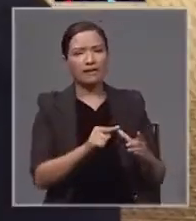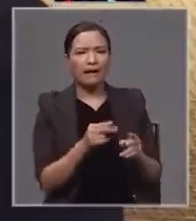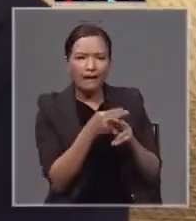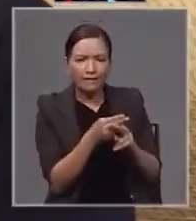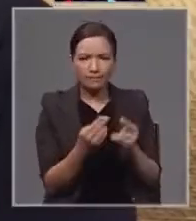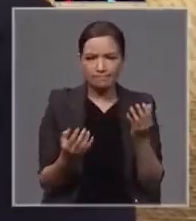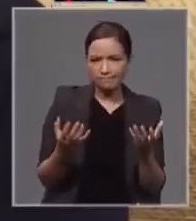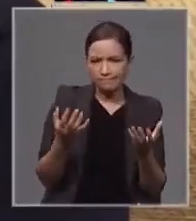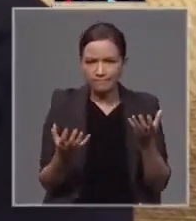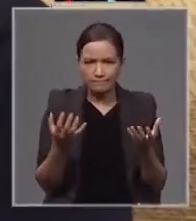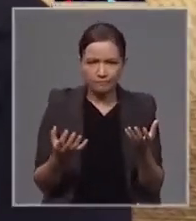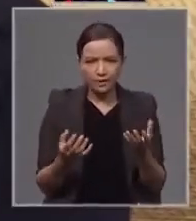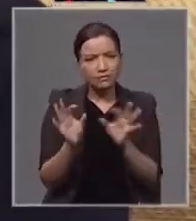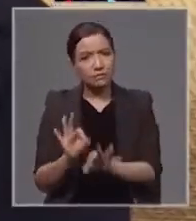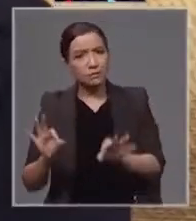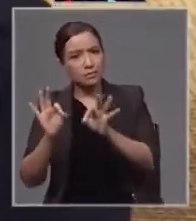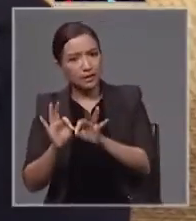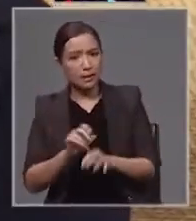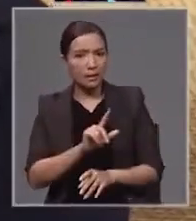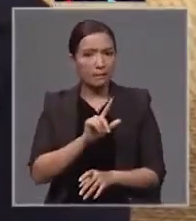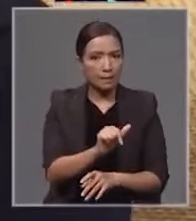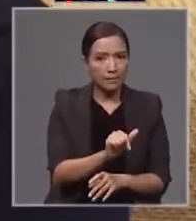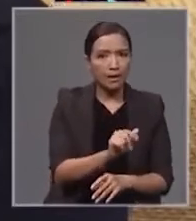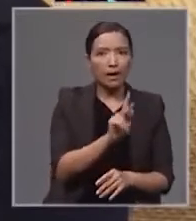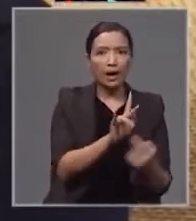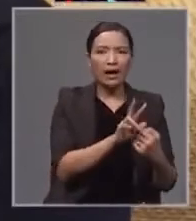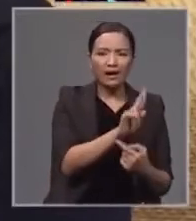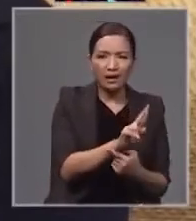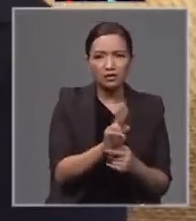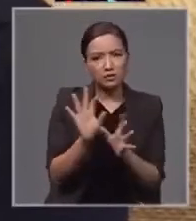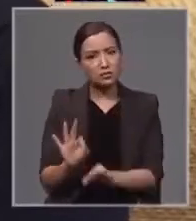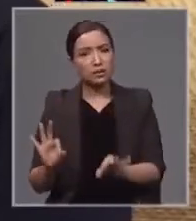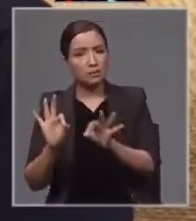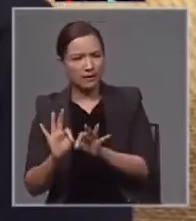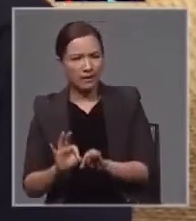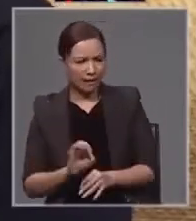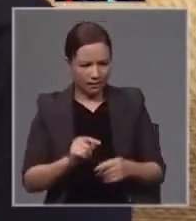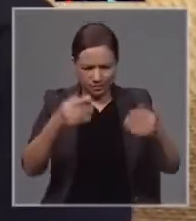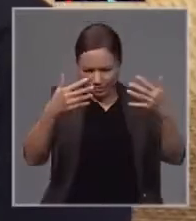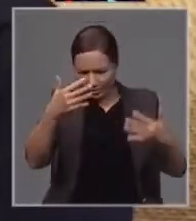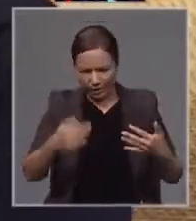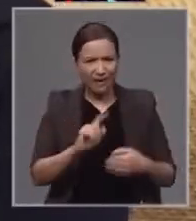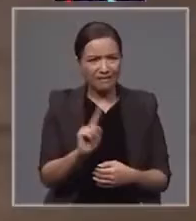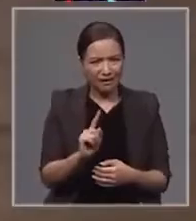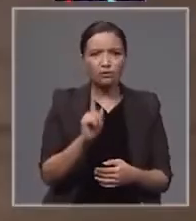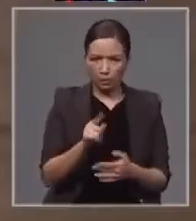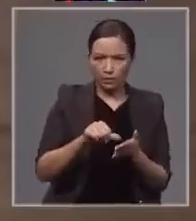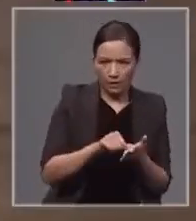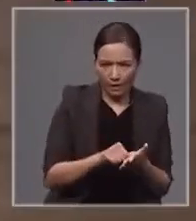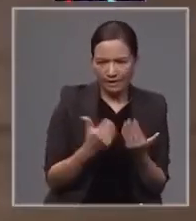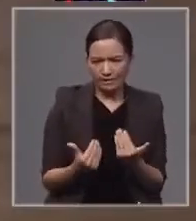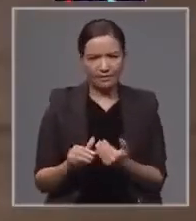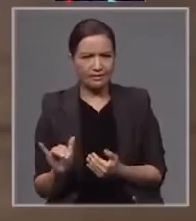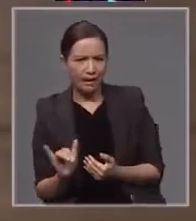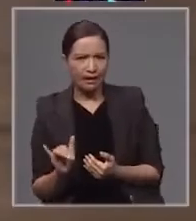ถึงเรื่องหลักการและความจำเป็นว่าอันไหนควรจะแก้แล้วก็อันไหนที่อาจจะต้องยังไม่ต้องแก้ในครั้งนี้อาจจะต้อง